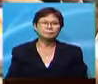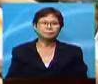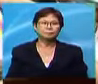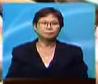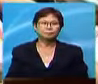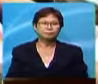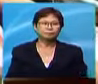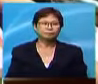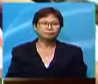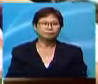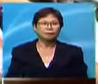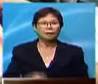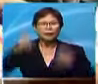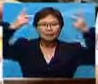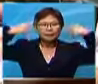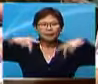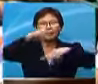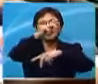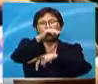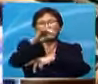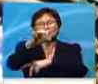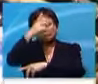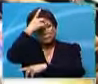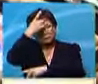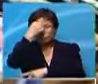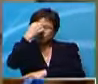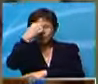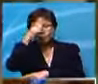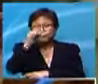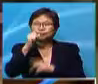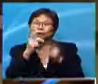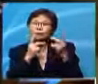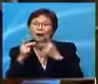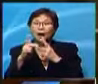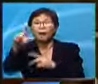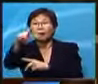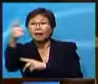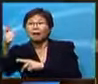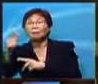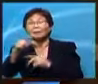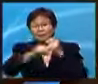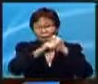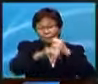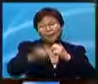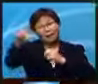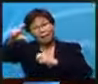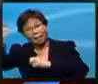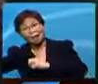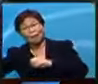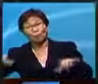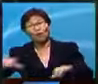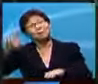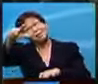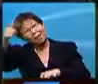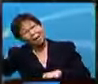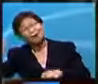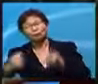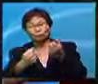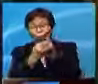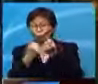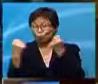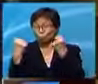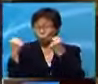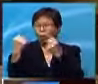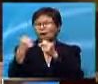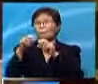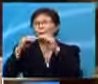India menurut presiden mic Datuk Seri S subramaniam selain kempen yang dijalankan dengan baik sokongan yang kuat